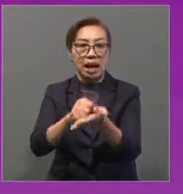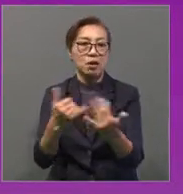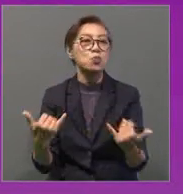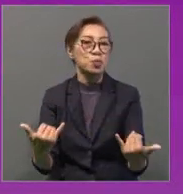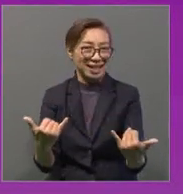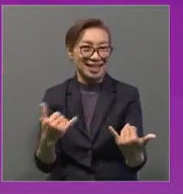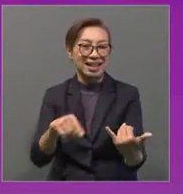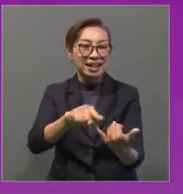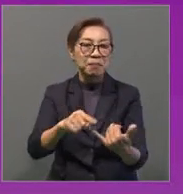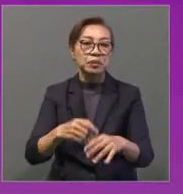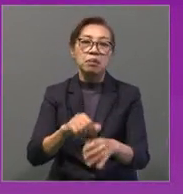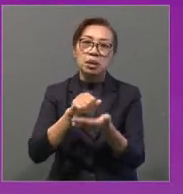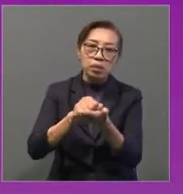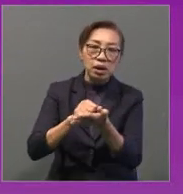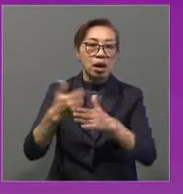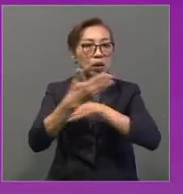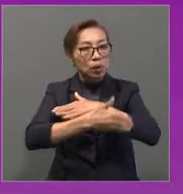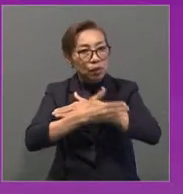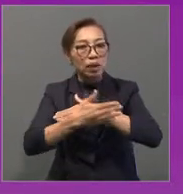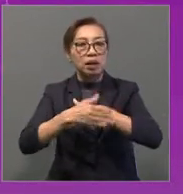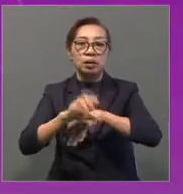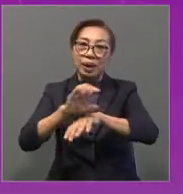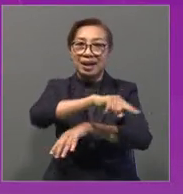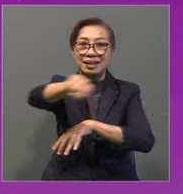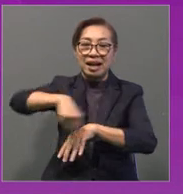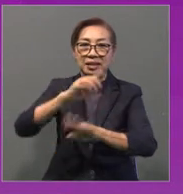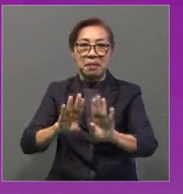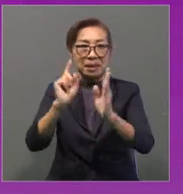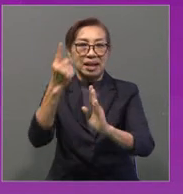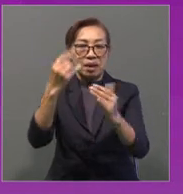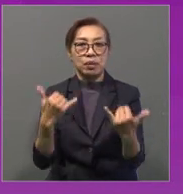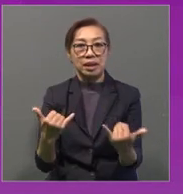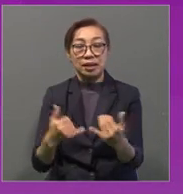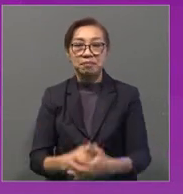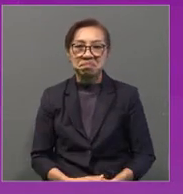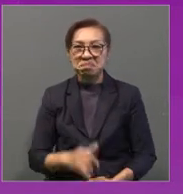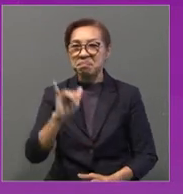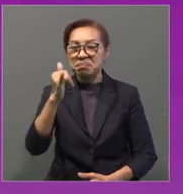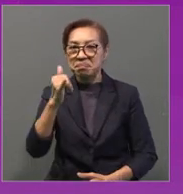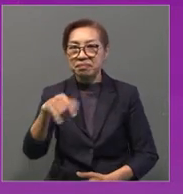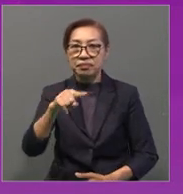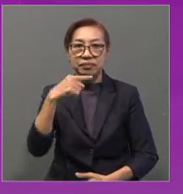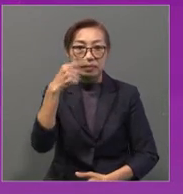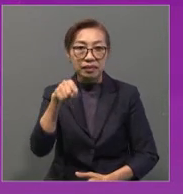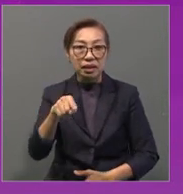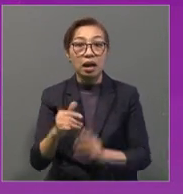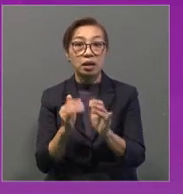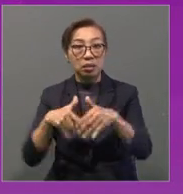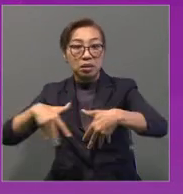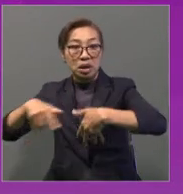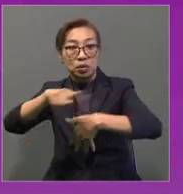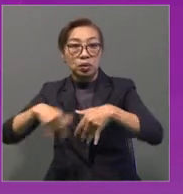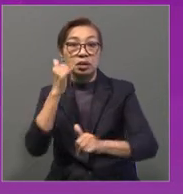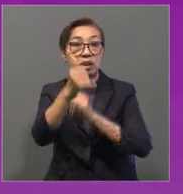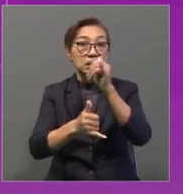เขาก็จะเปิดประถมฤกษ์อย่างเป็นทางการในครั้งแรกครับค่ะเพราะฉะนั้นอาจจะต้องย้ำสำหรับผู้โดยสารหรือว่าพี่น้อง